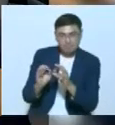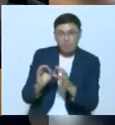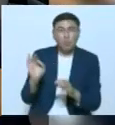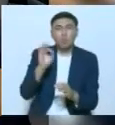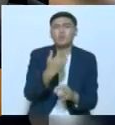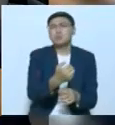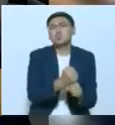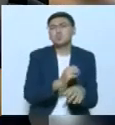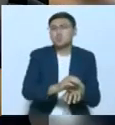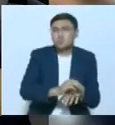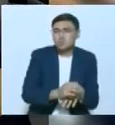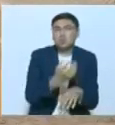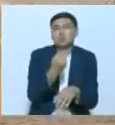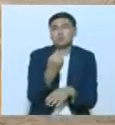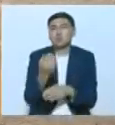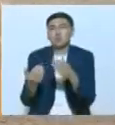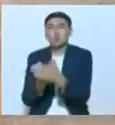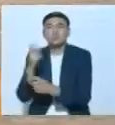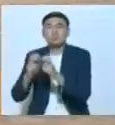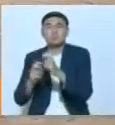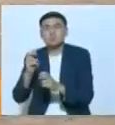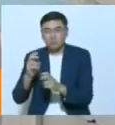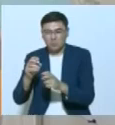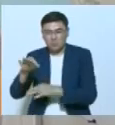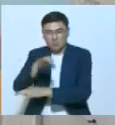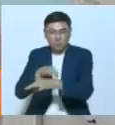продукции, обсудили проект строительства нового завода.